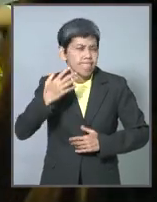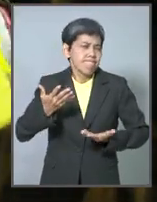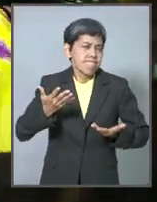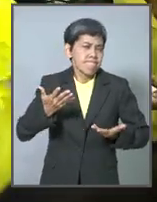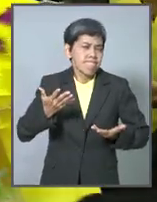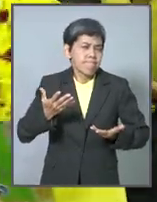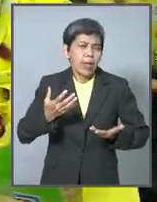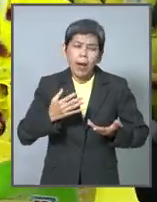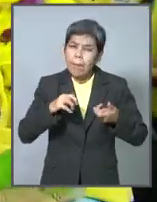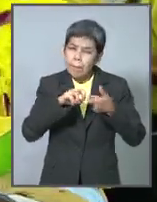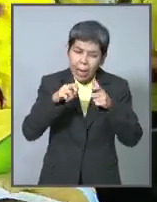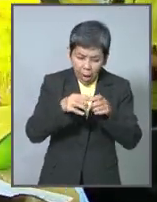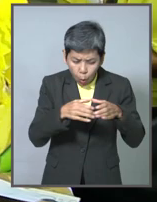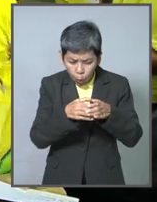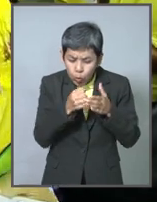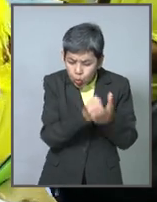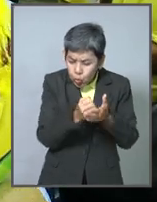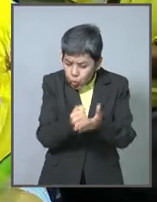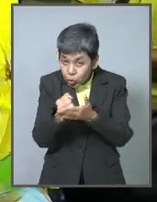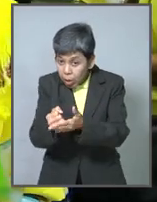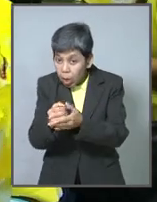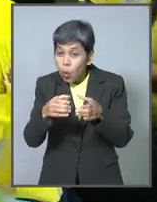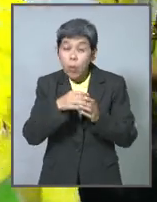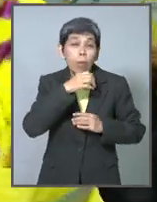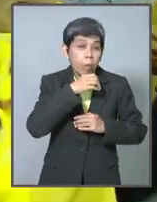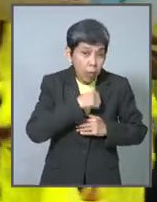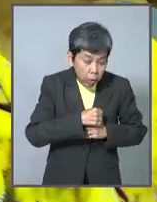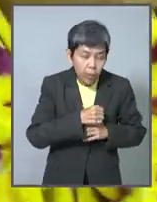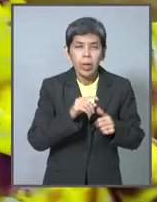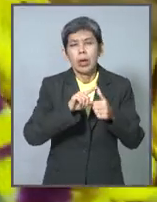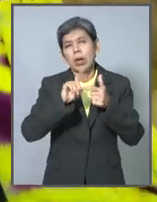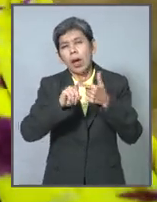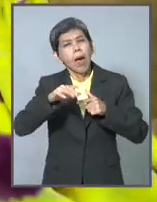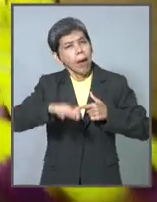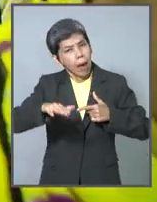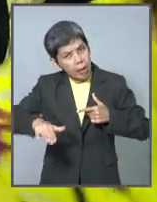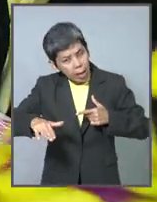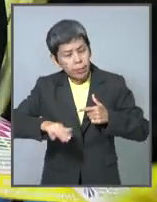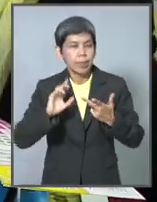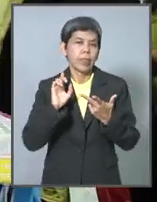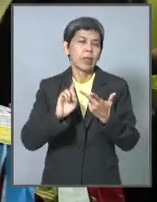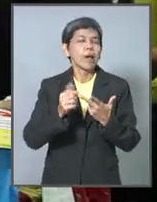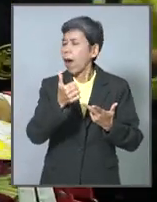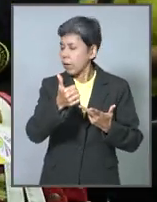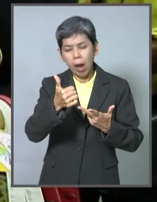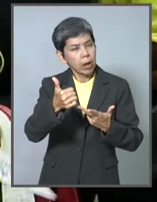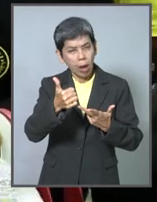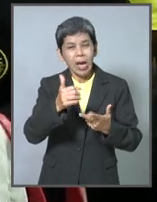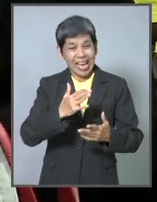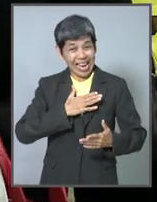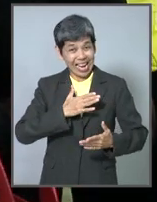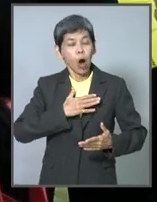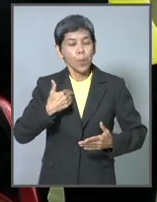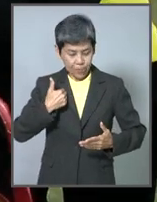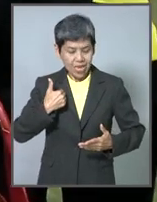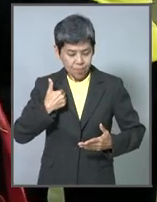การที่จะแก้ปัญหากลุ่มต่างๆนะครับไม่ว่าจะเป็นผู้สูงอายุไม่ว่าจะเป็นเด็กได้หมดครับเพราะว่